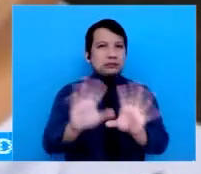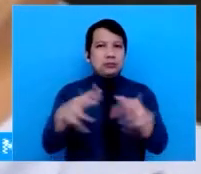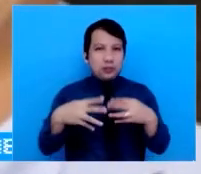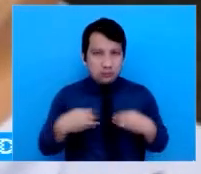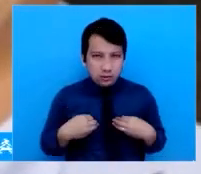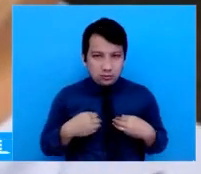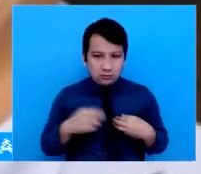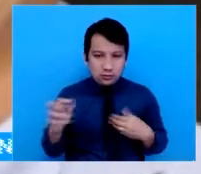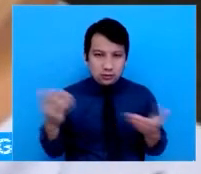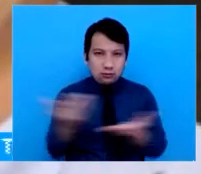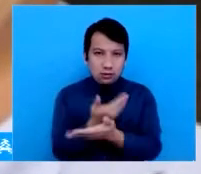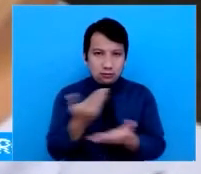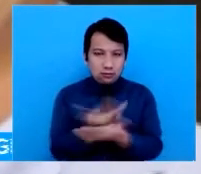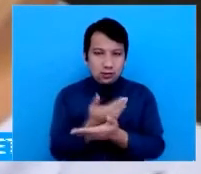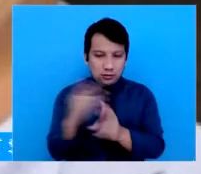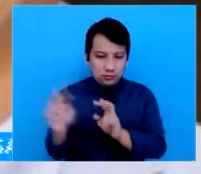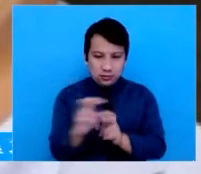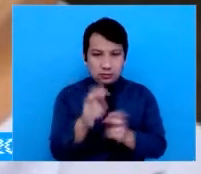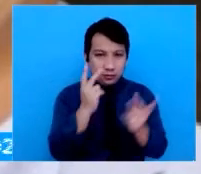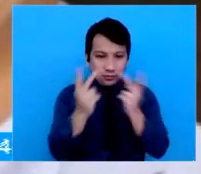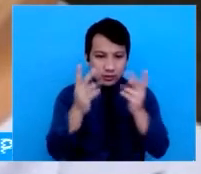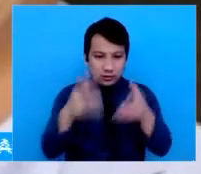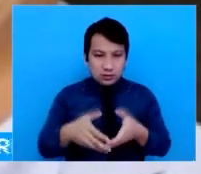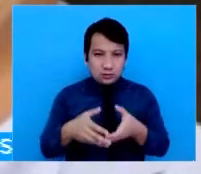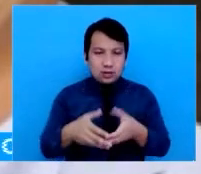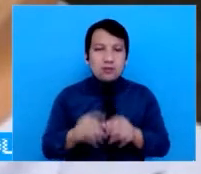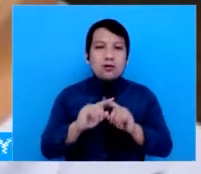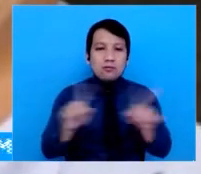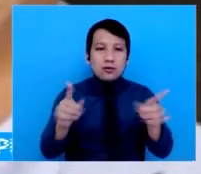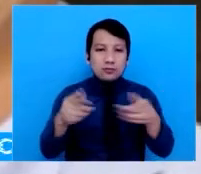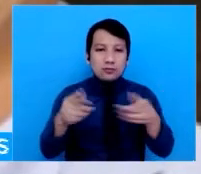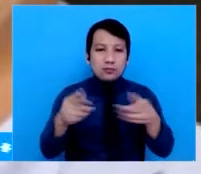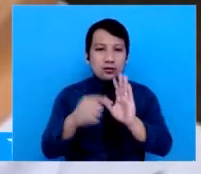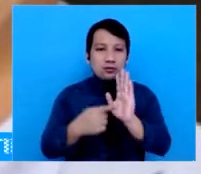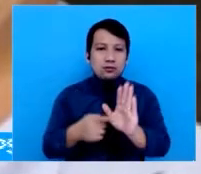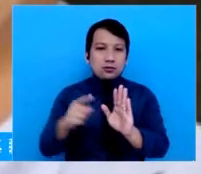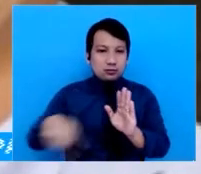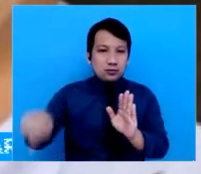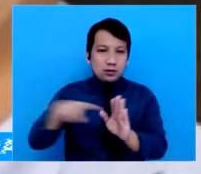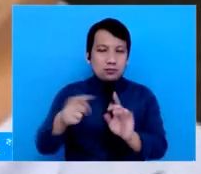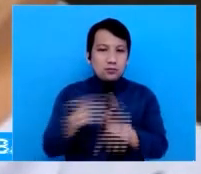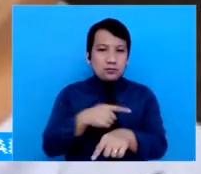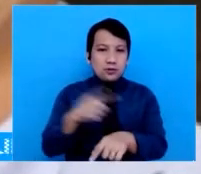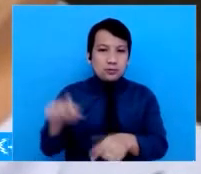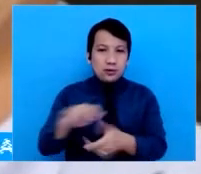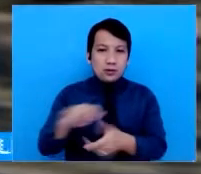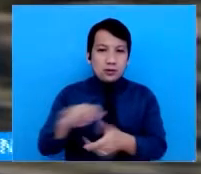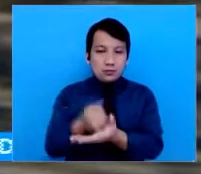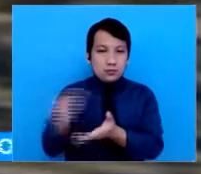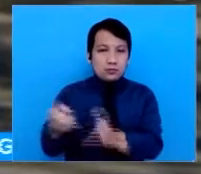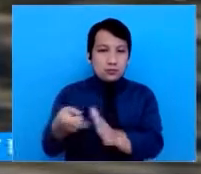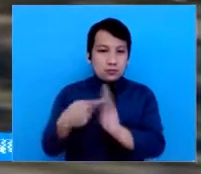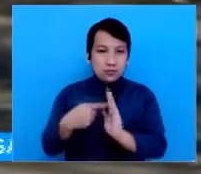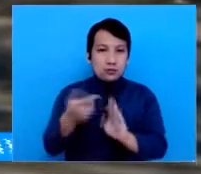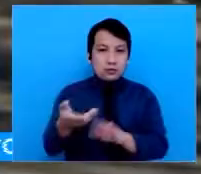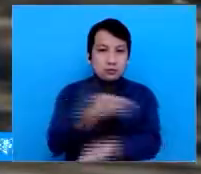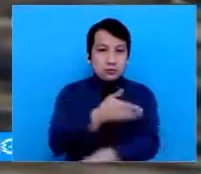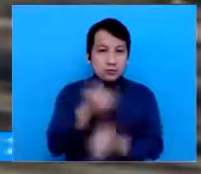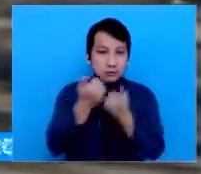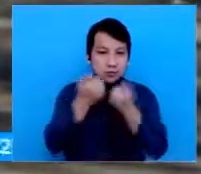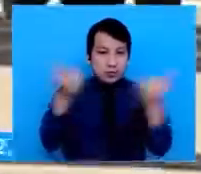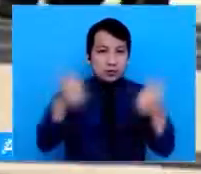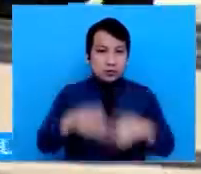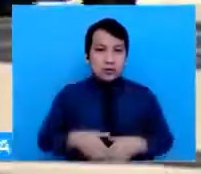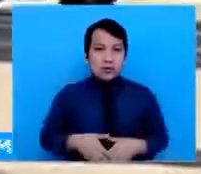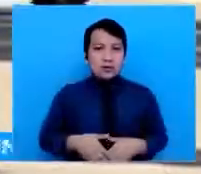mga bagong leisure travel request. Papayagan pa rin makapasok sa lungsod ang mga turista may aprobadong request bago ang anunsyo. Pumalo